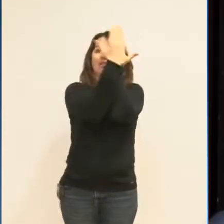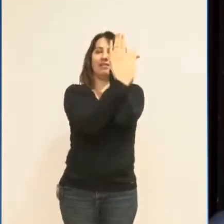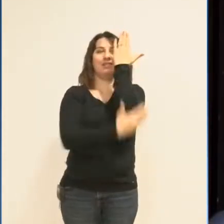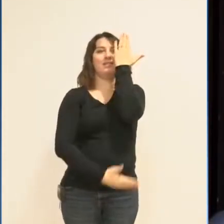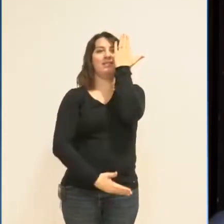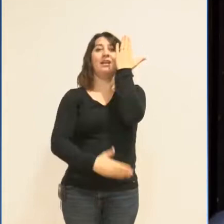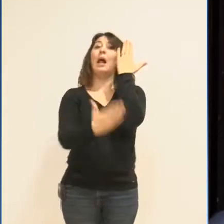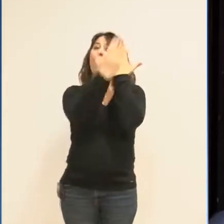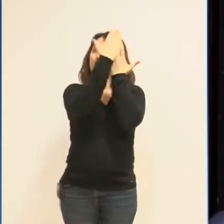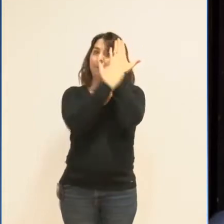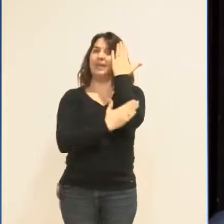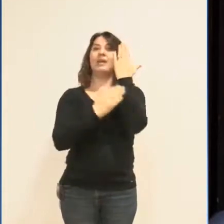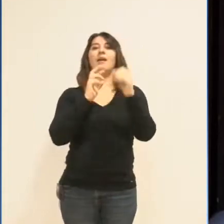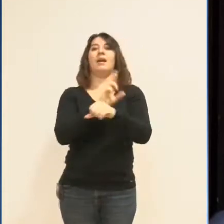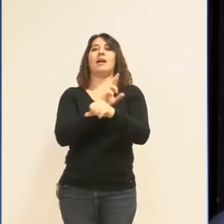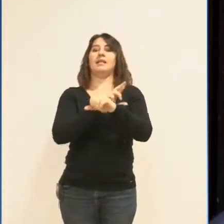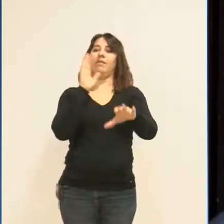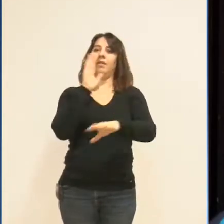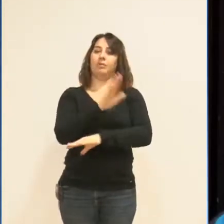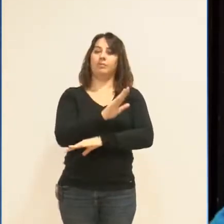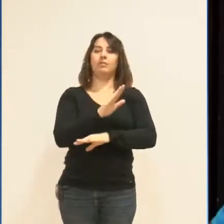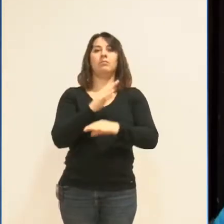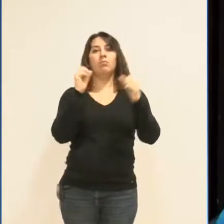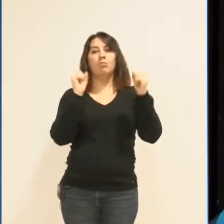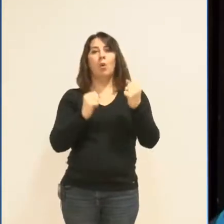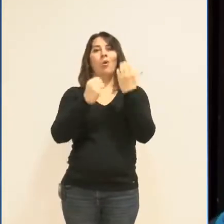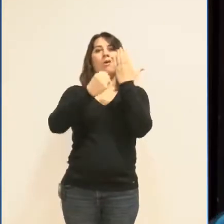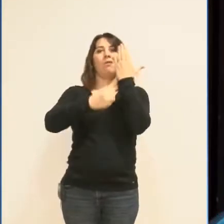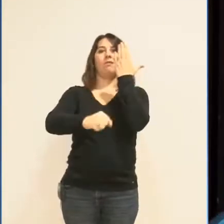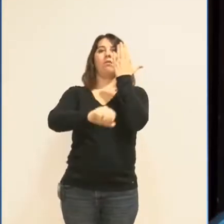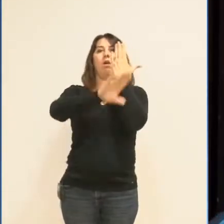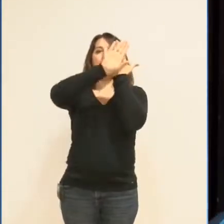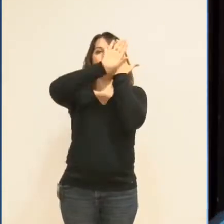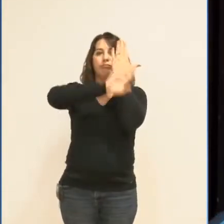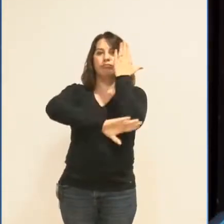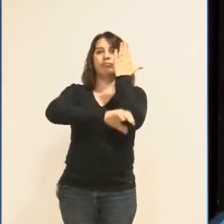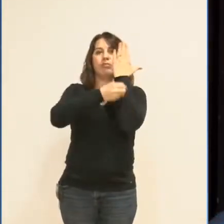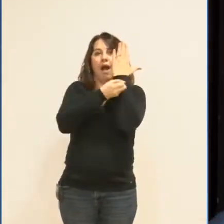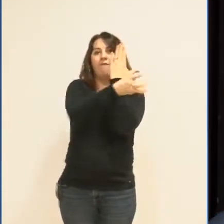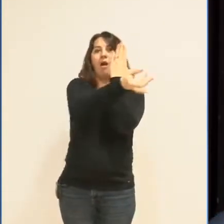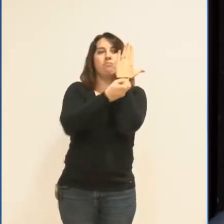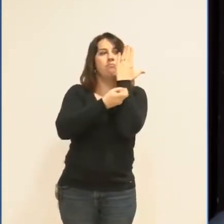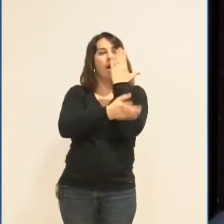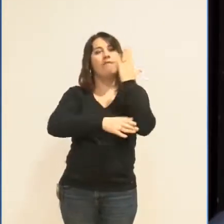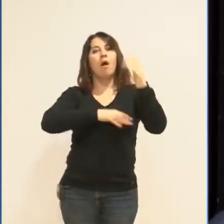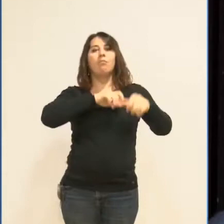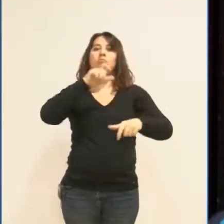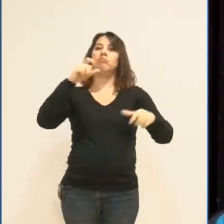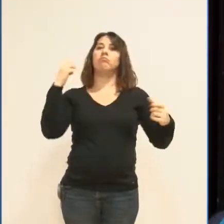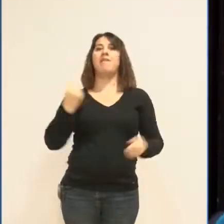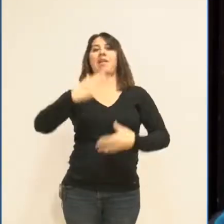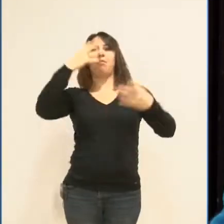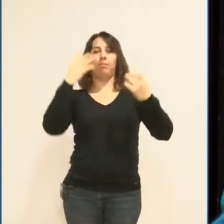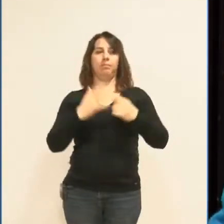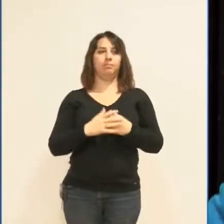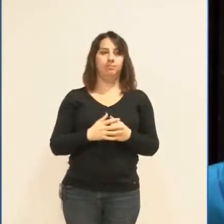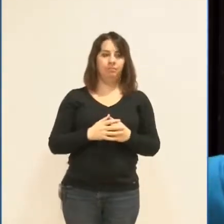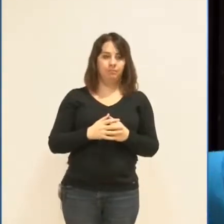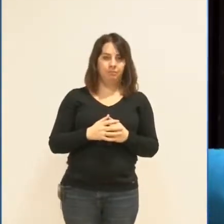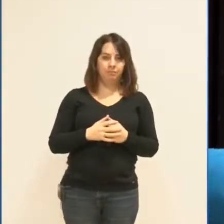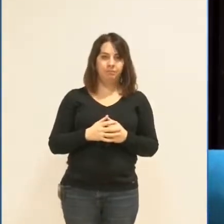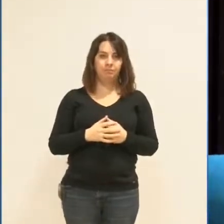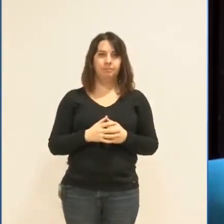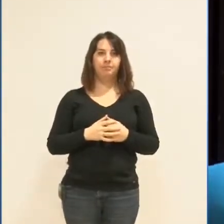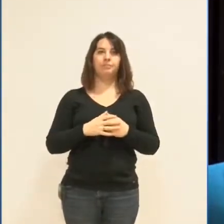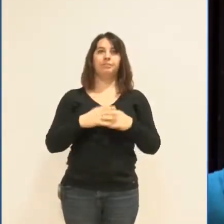réservée, effectivement, pour pouvoir informer les Grenoblois des grands événements. Cette absence soudaine de